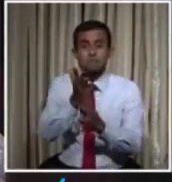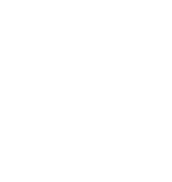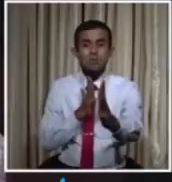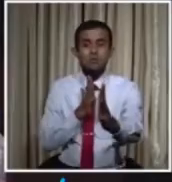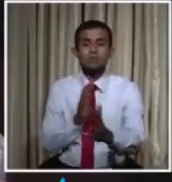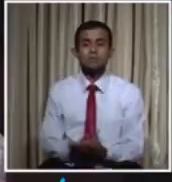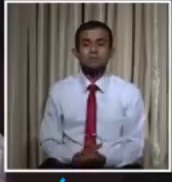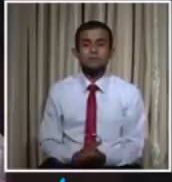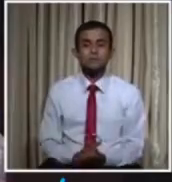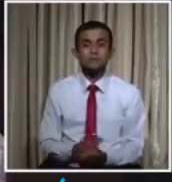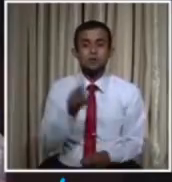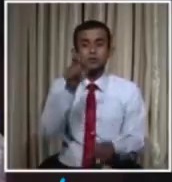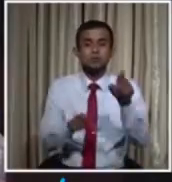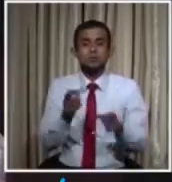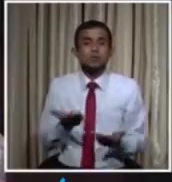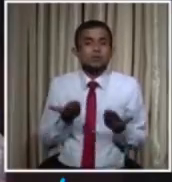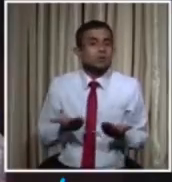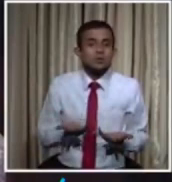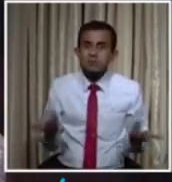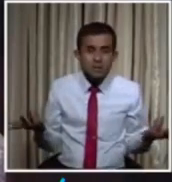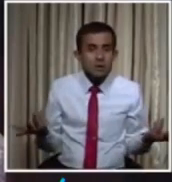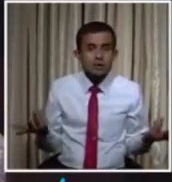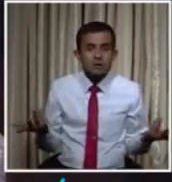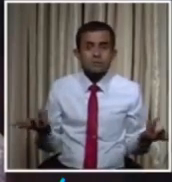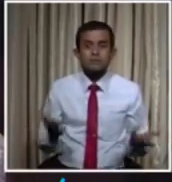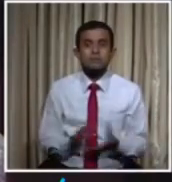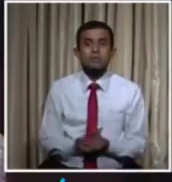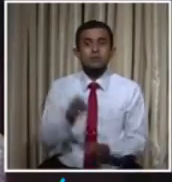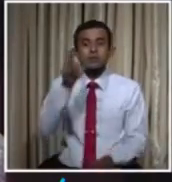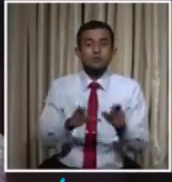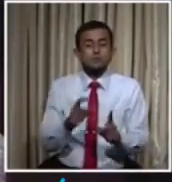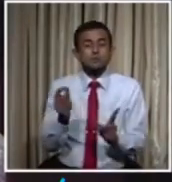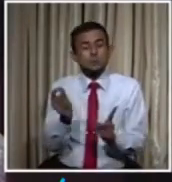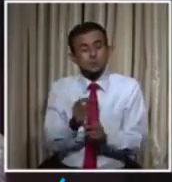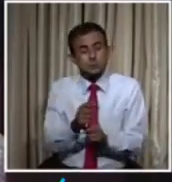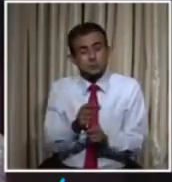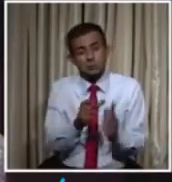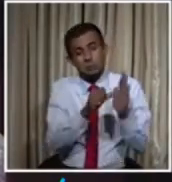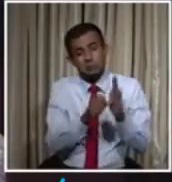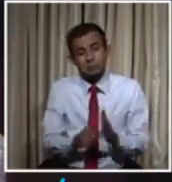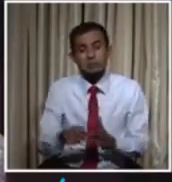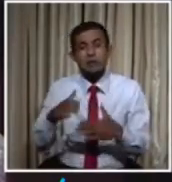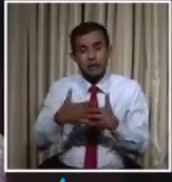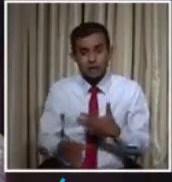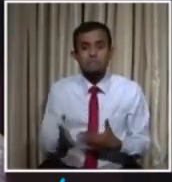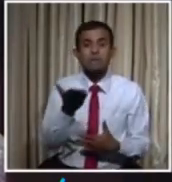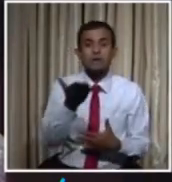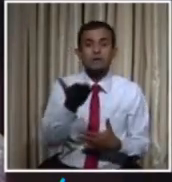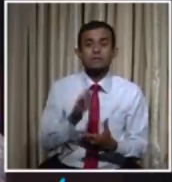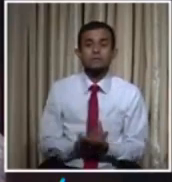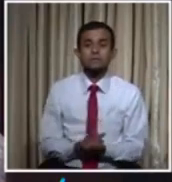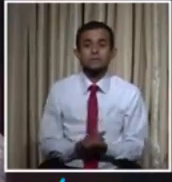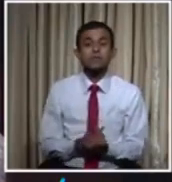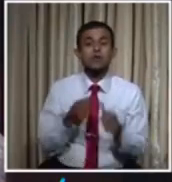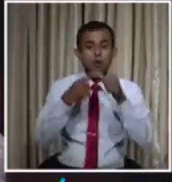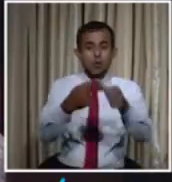පෝලිම මිනිස්සුන්ට මේව දරා ගන්න බෑ මිනිස්සු අන්ත දුක්ඛිත තත්ත්වයට පත් වෙලා සිටින්නේ මේවට